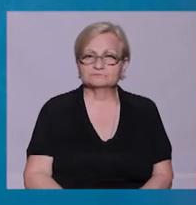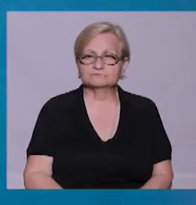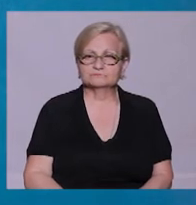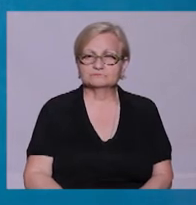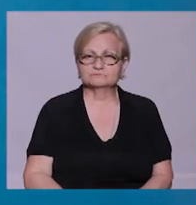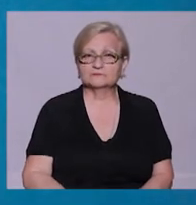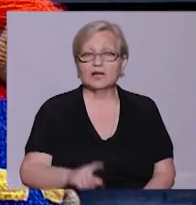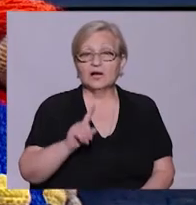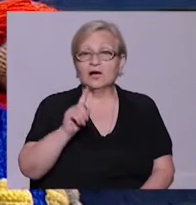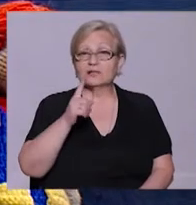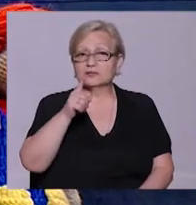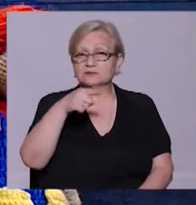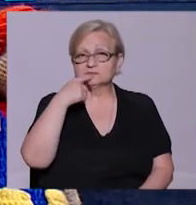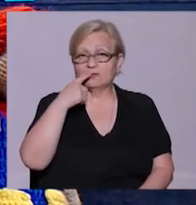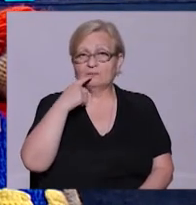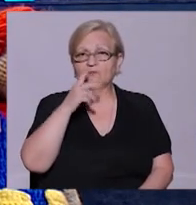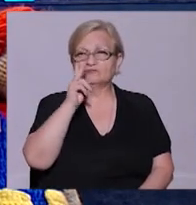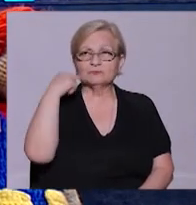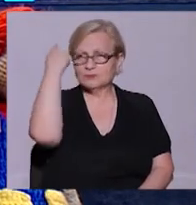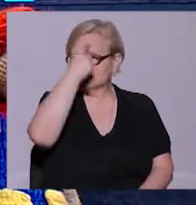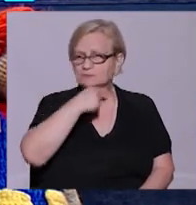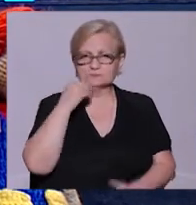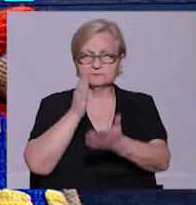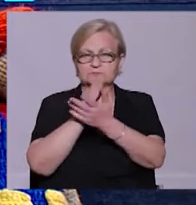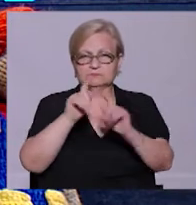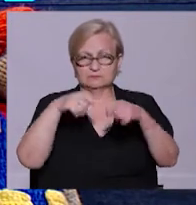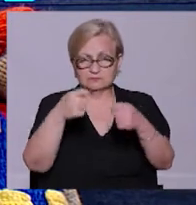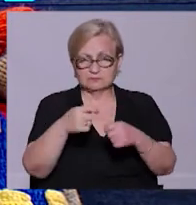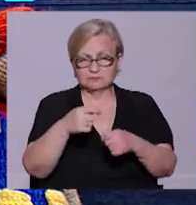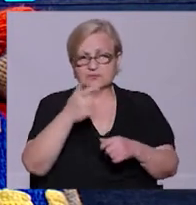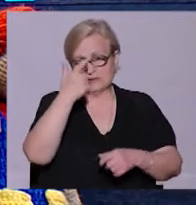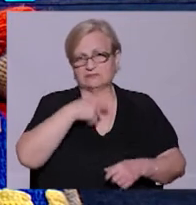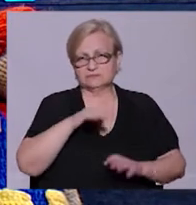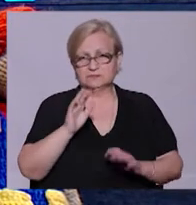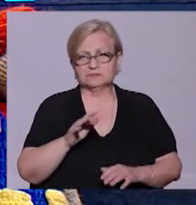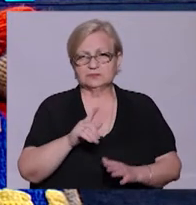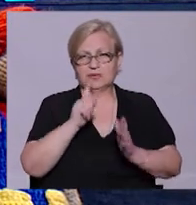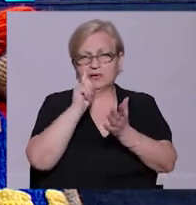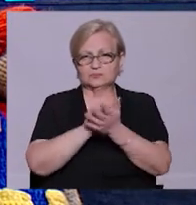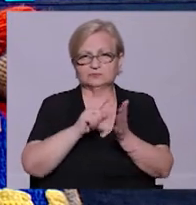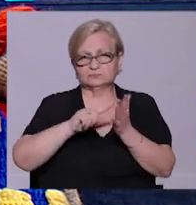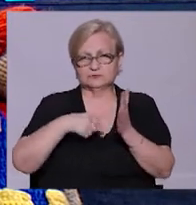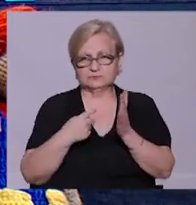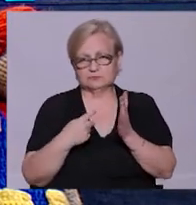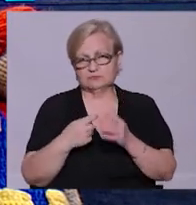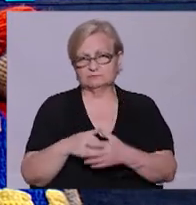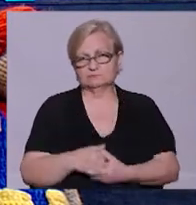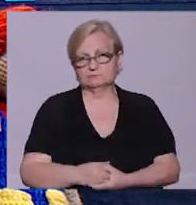რადგან ის მიმართავს, თუნდაც საკუთარ თავს ამ შემთხვევაში, აუცილებელია,